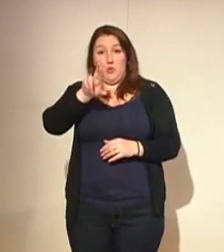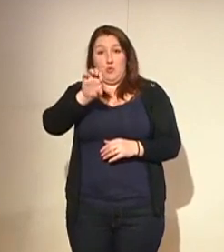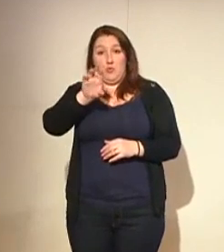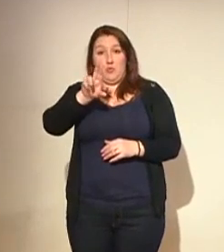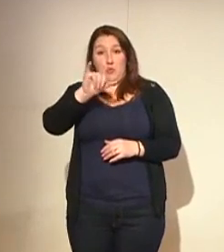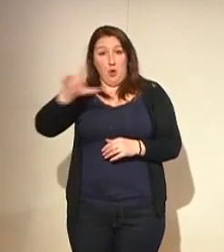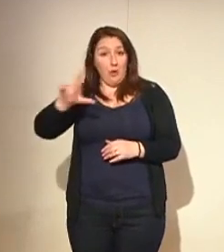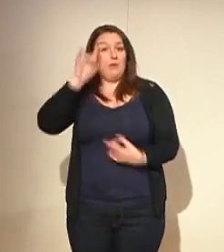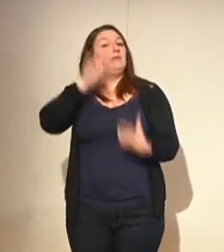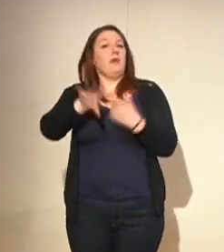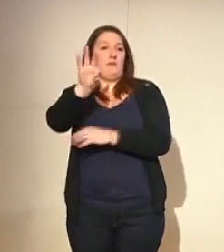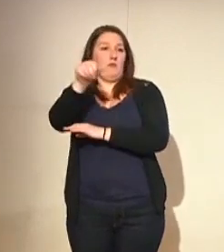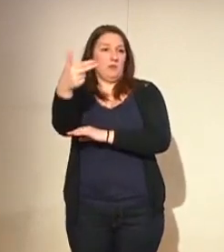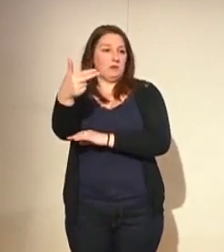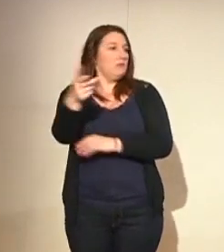Front